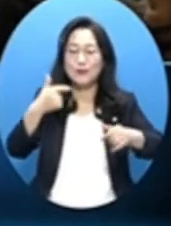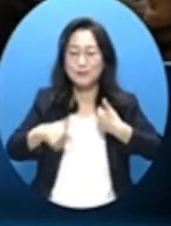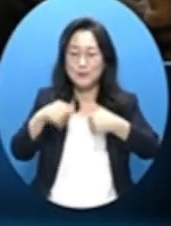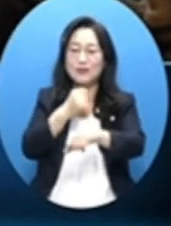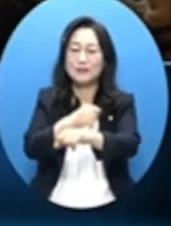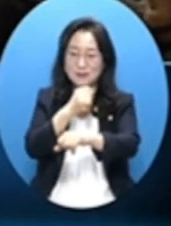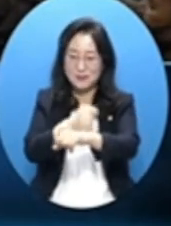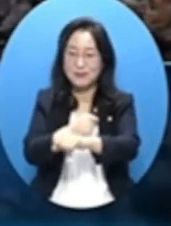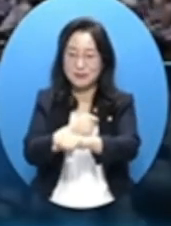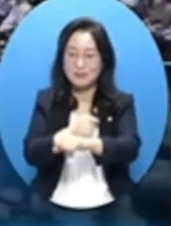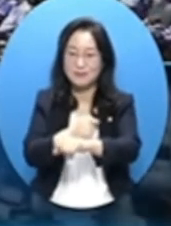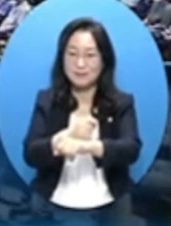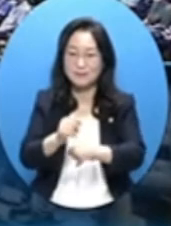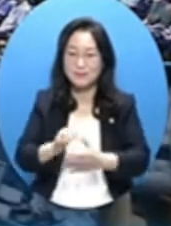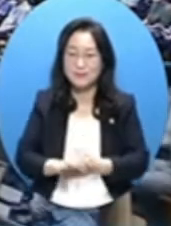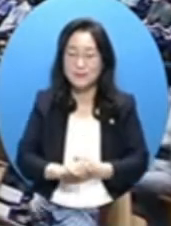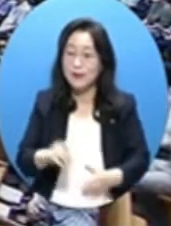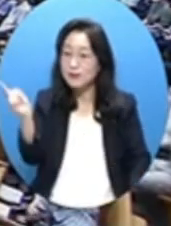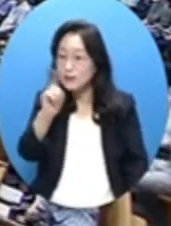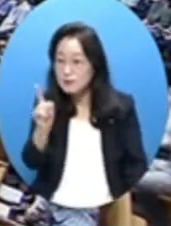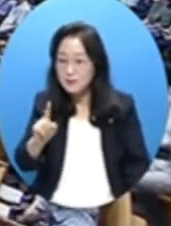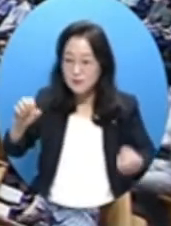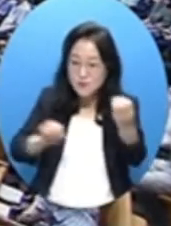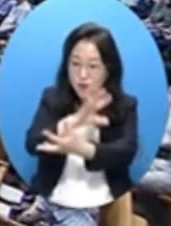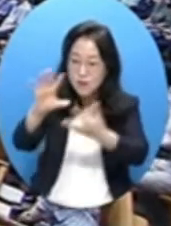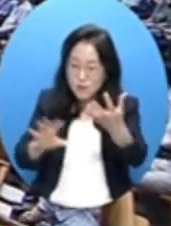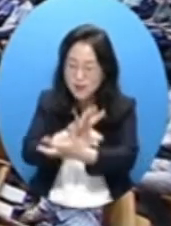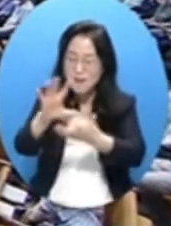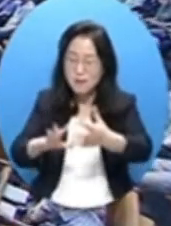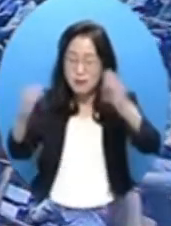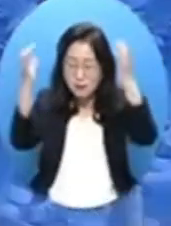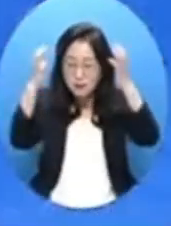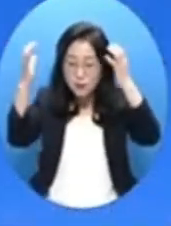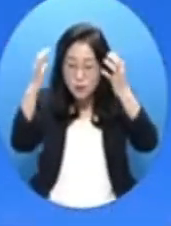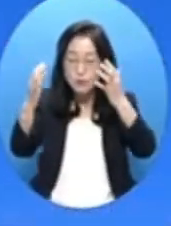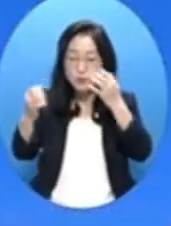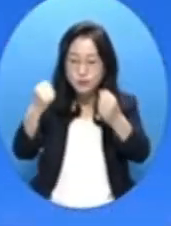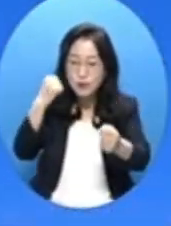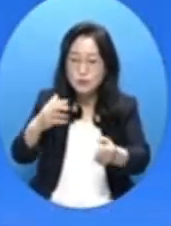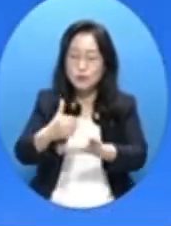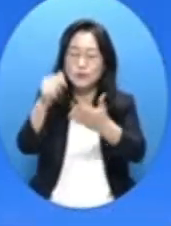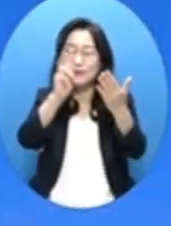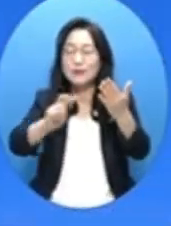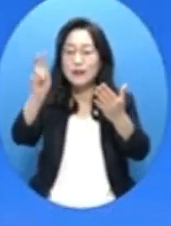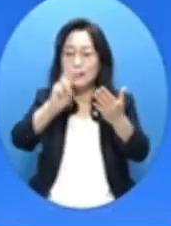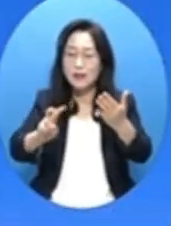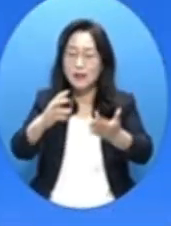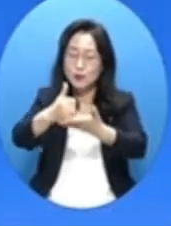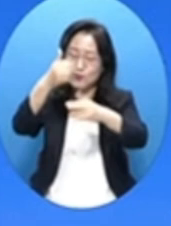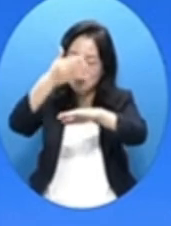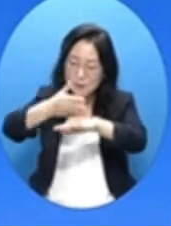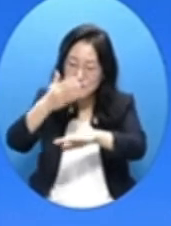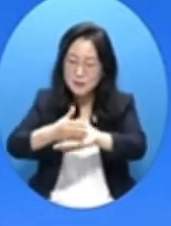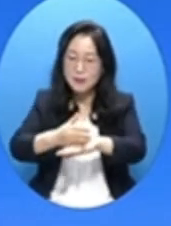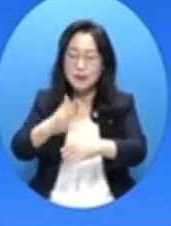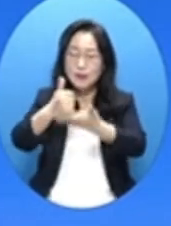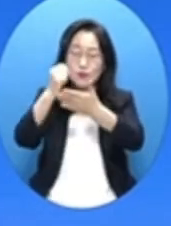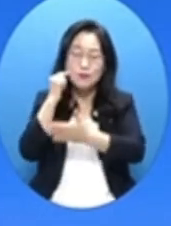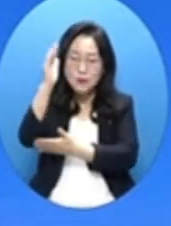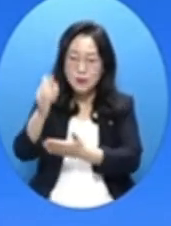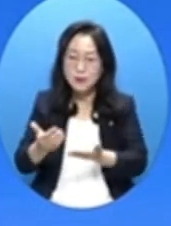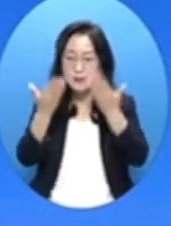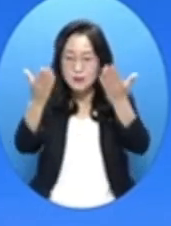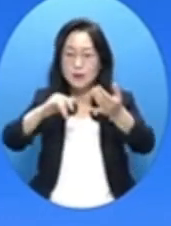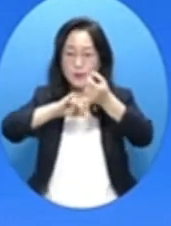하니라. 어떤 환난 중에도 어떤 어려움 가운데서도 주님을 찬양하고 주님께 감사하고 주님께 영광 드리는 여러분